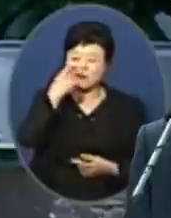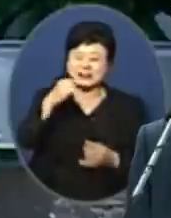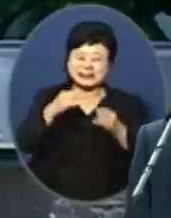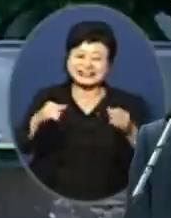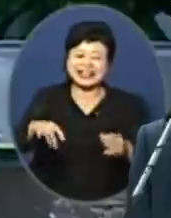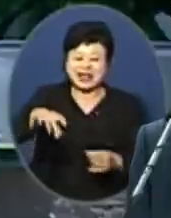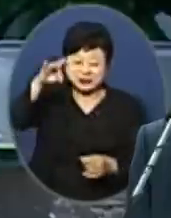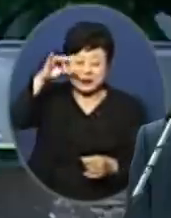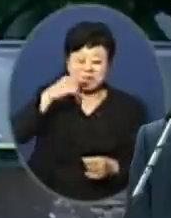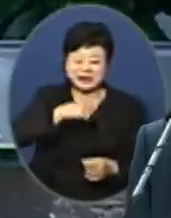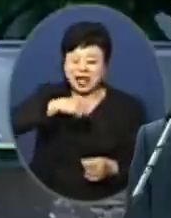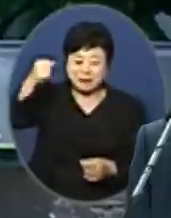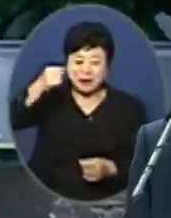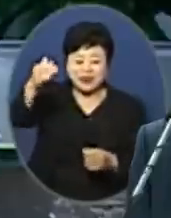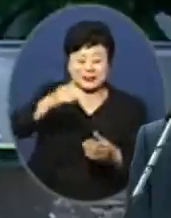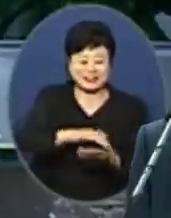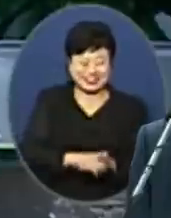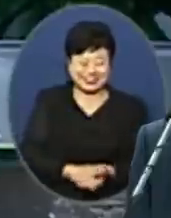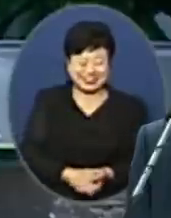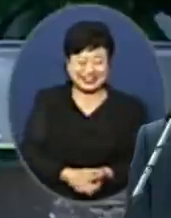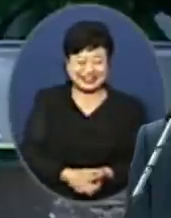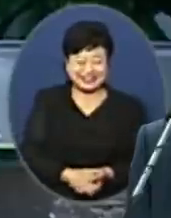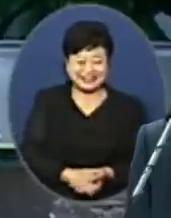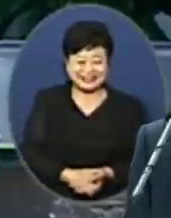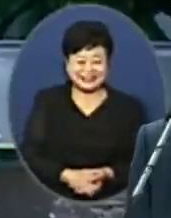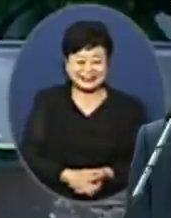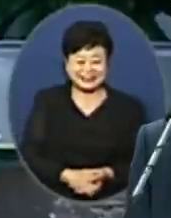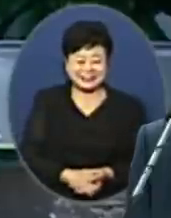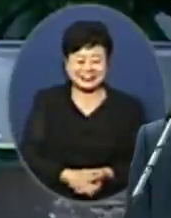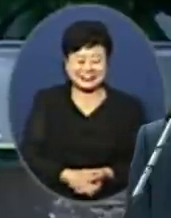처음 봤다고 더 시험 칠 필요 없다고 바로